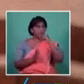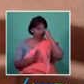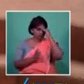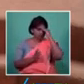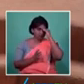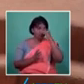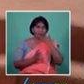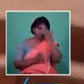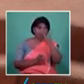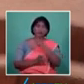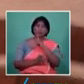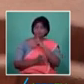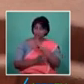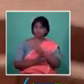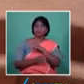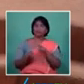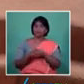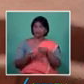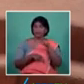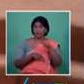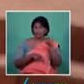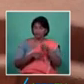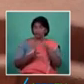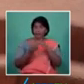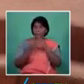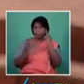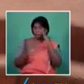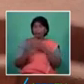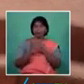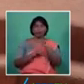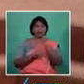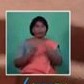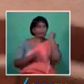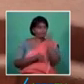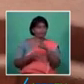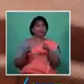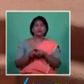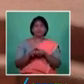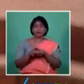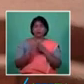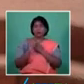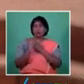කතානායකතුමාගෙන් කාරුණික ඉල්ලා සිටිමි ඊට අමතරව මේ වැරදි ප්‍රවෘත්තිය මුල් කරගෙන පාර්ලිමේන්තුවට